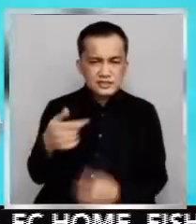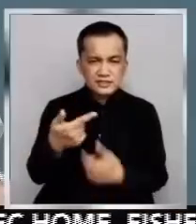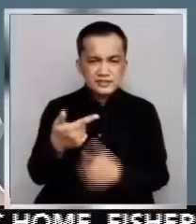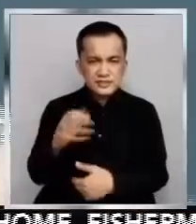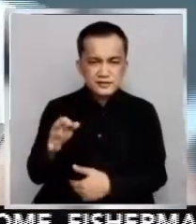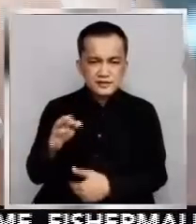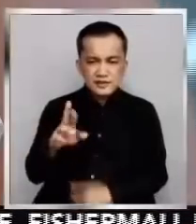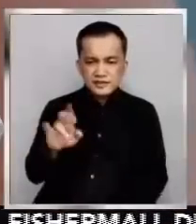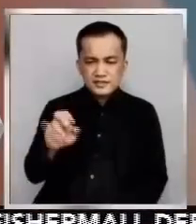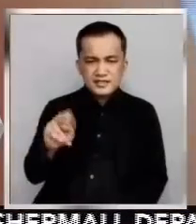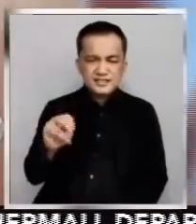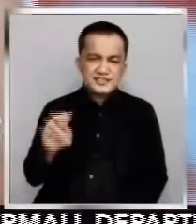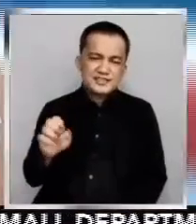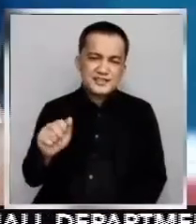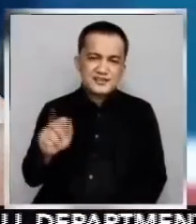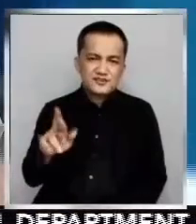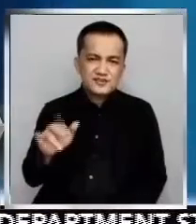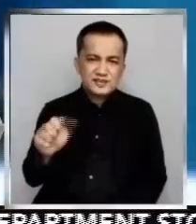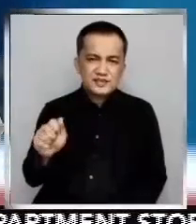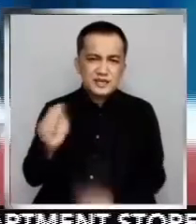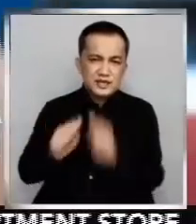Regine Arocha, na alumnus player ng